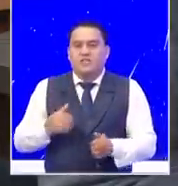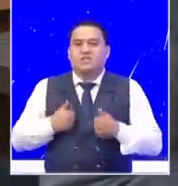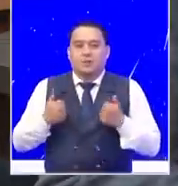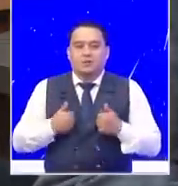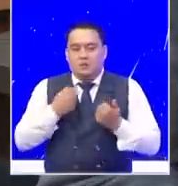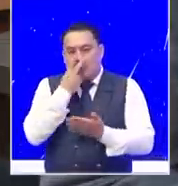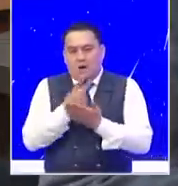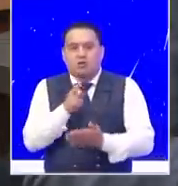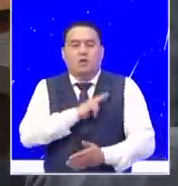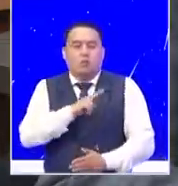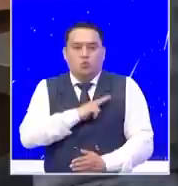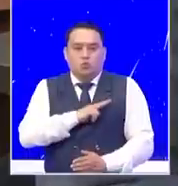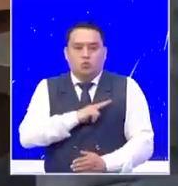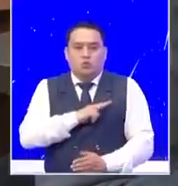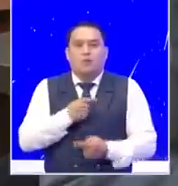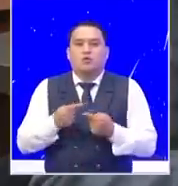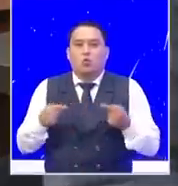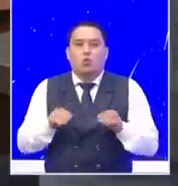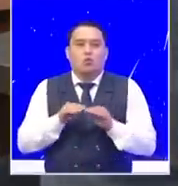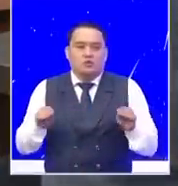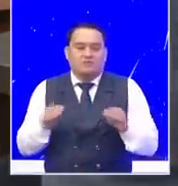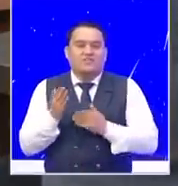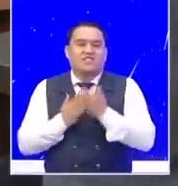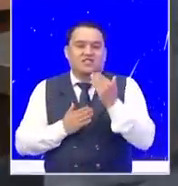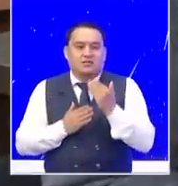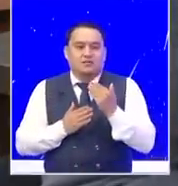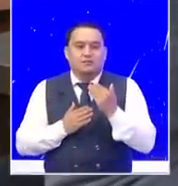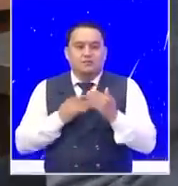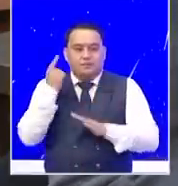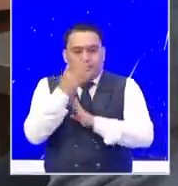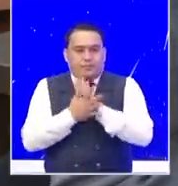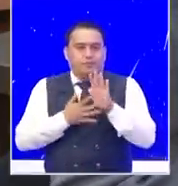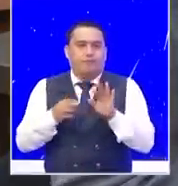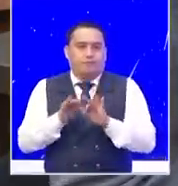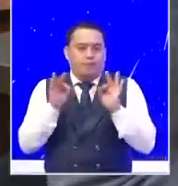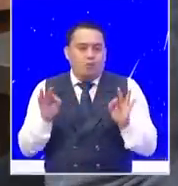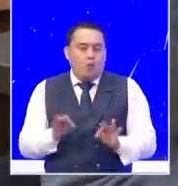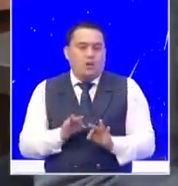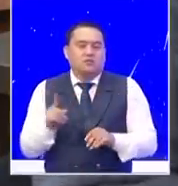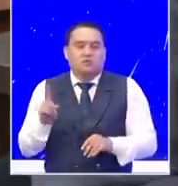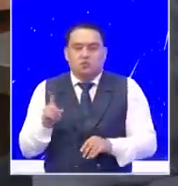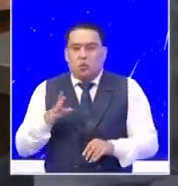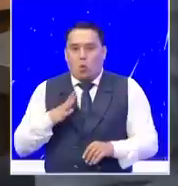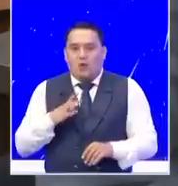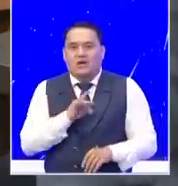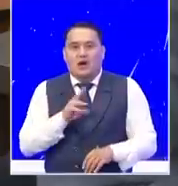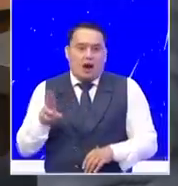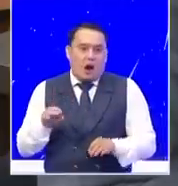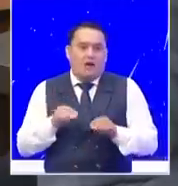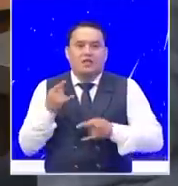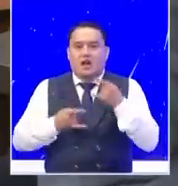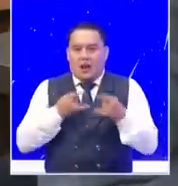стремишься показать свою работу уже на другом уровне, уже выше где-то. Понимаете, таким образом многие из нас и оказались на